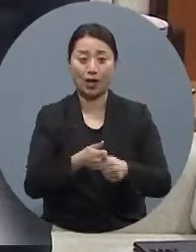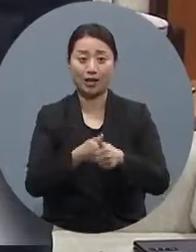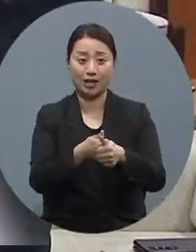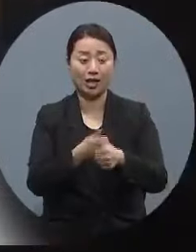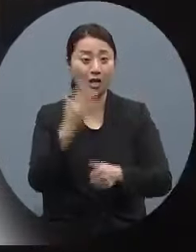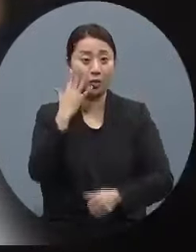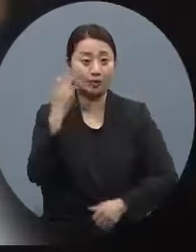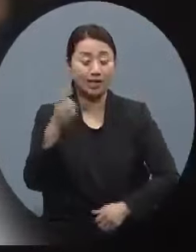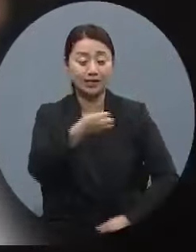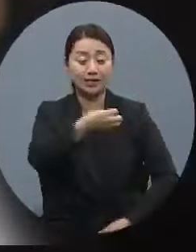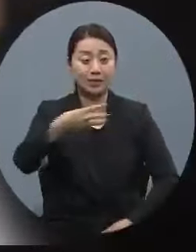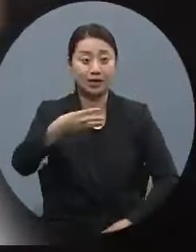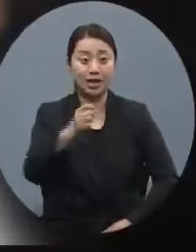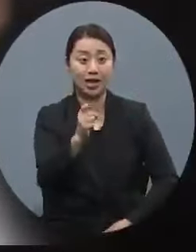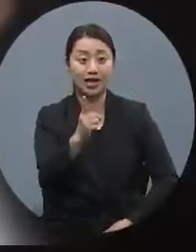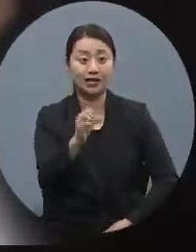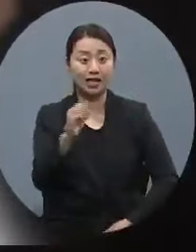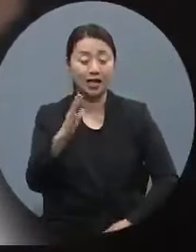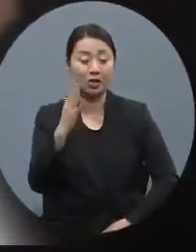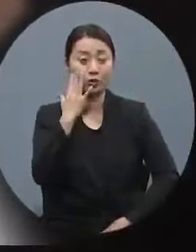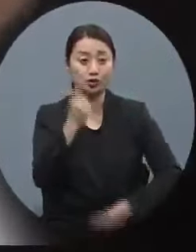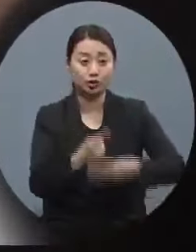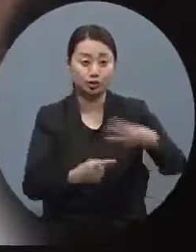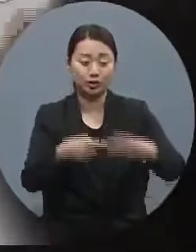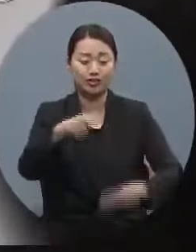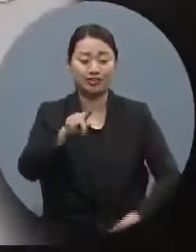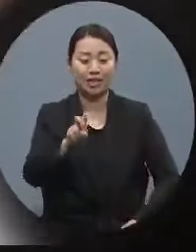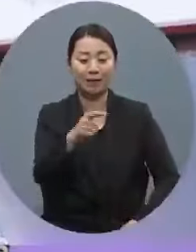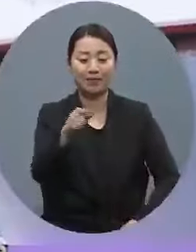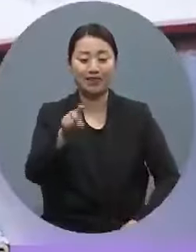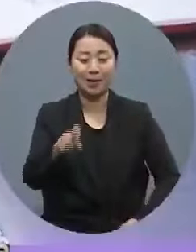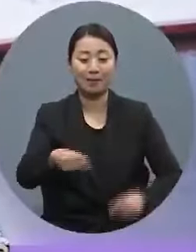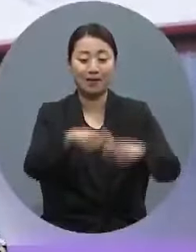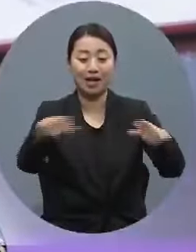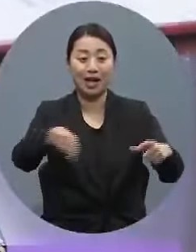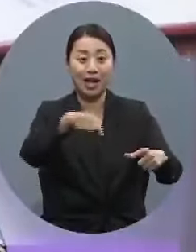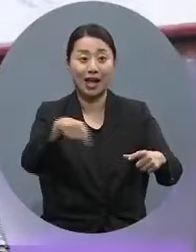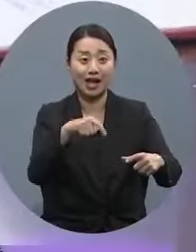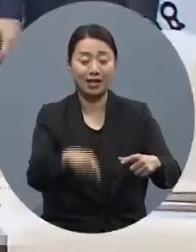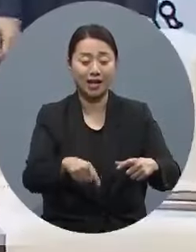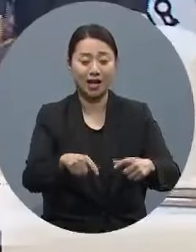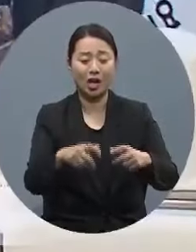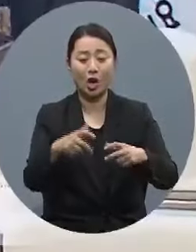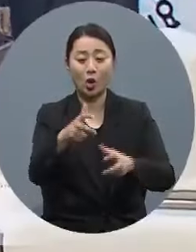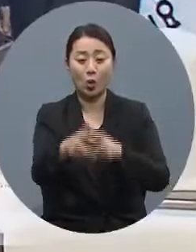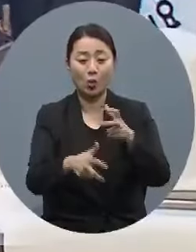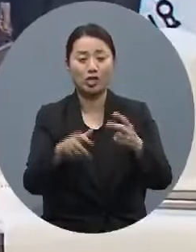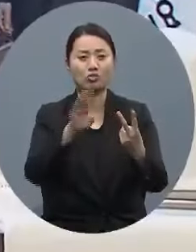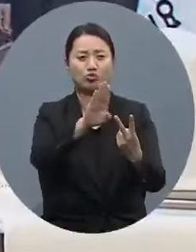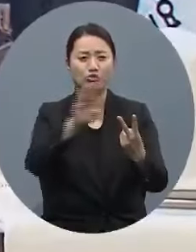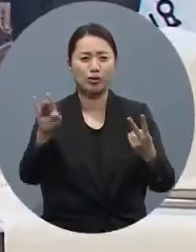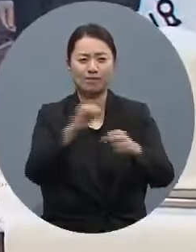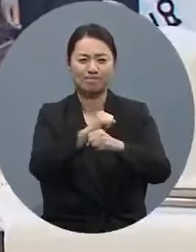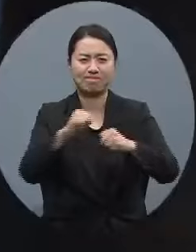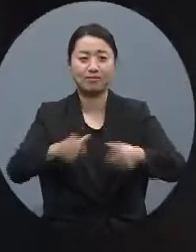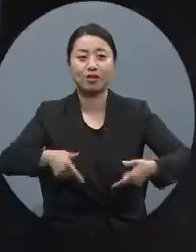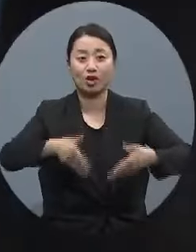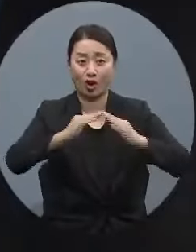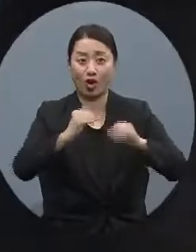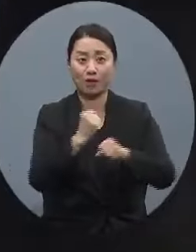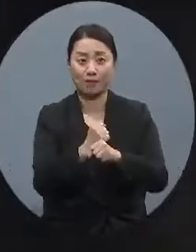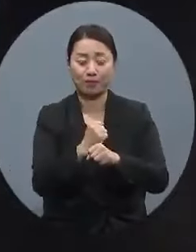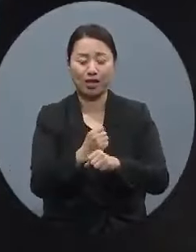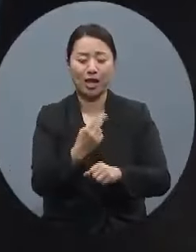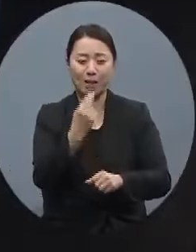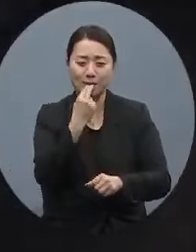SDI 울산울주군 삼남읍 하이테크 밸리 울산 공장을 배 가까이 확장하기로 했습니다 양극제